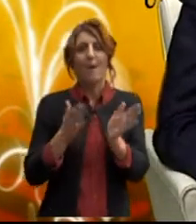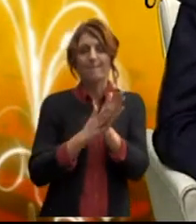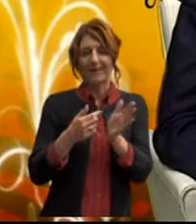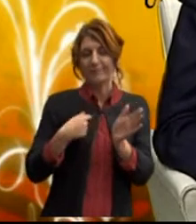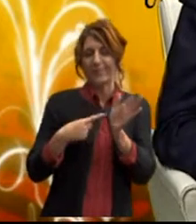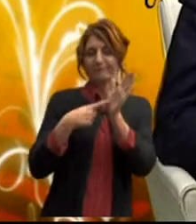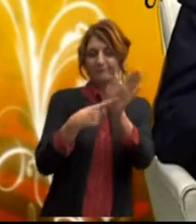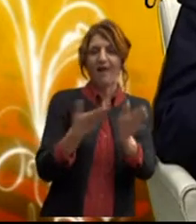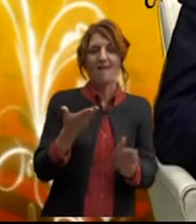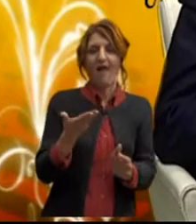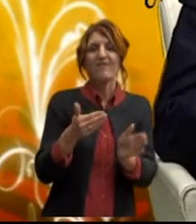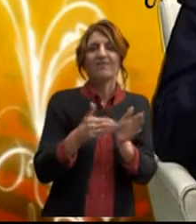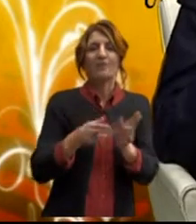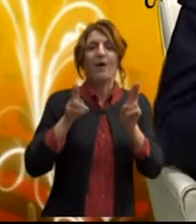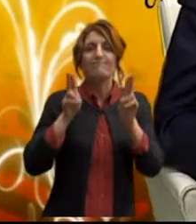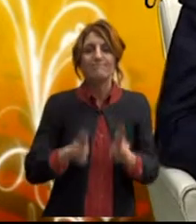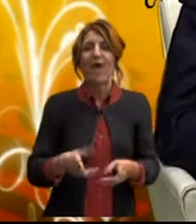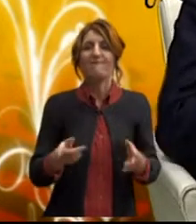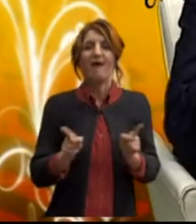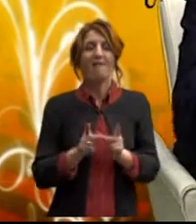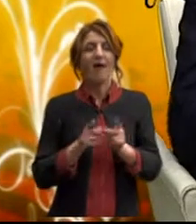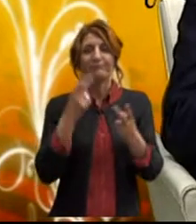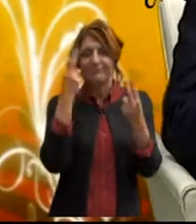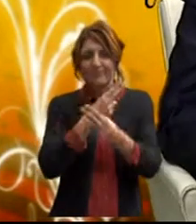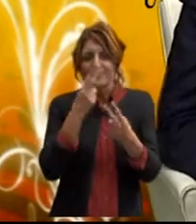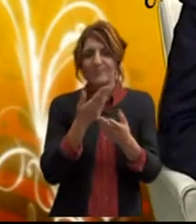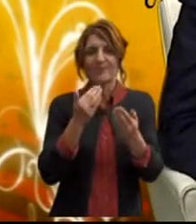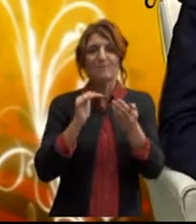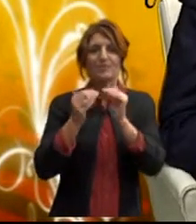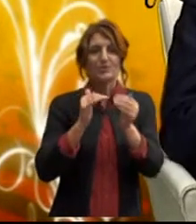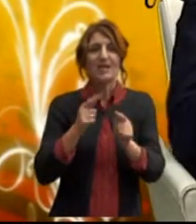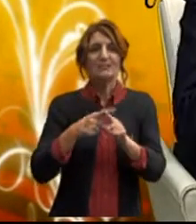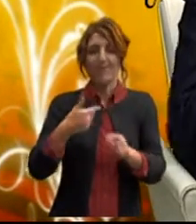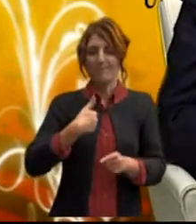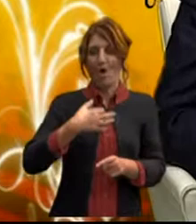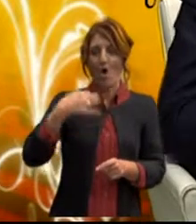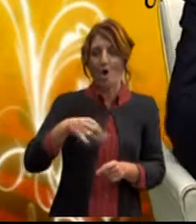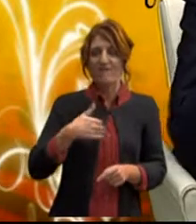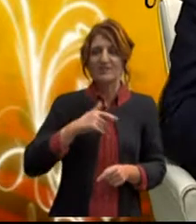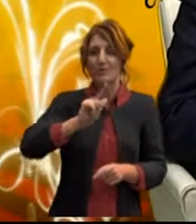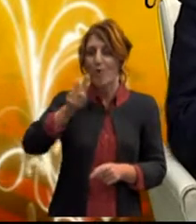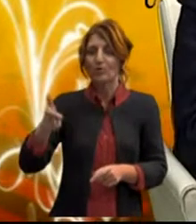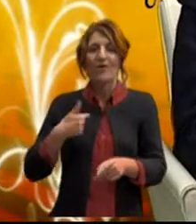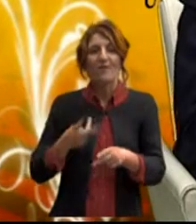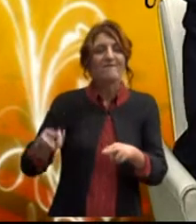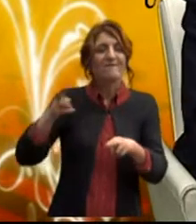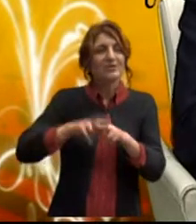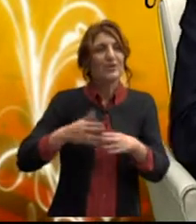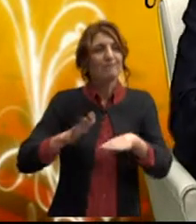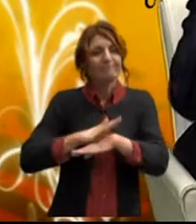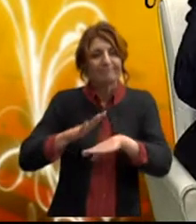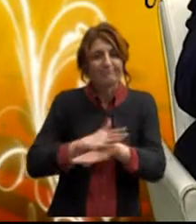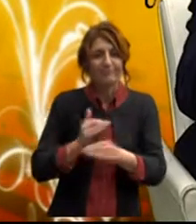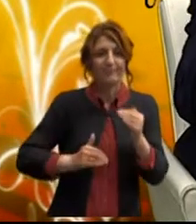unijeti jedan duh solidarnosti, dakle, jer mi smo ovisni jedni o drugima, i kako povećati socijalni kapital. Jer tamo